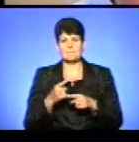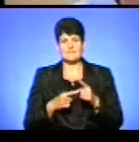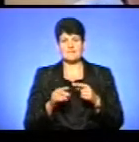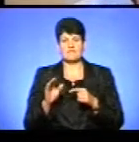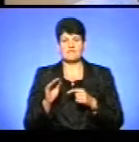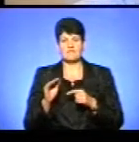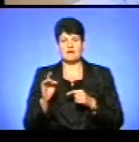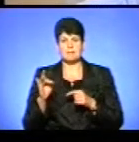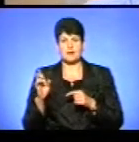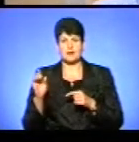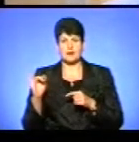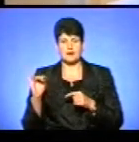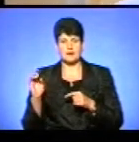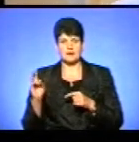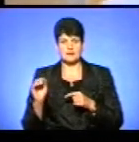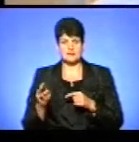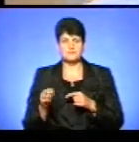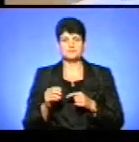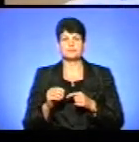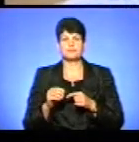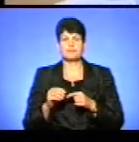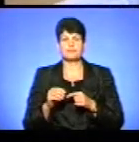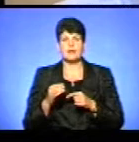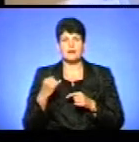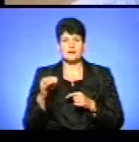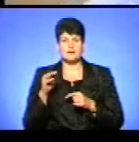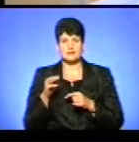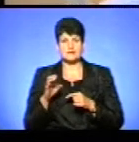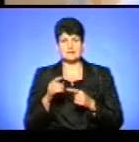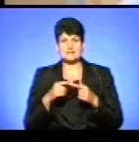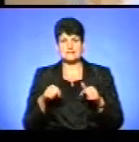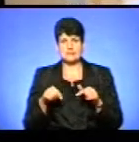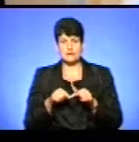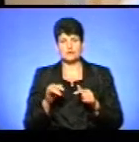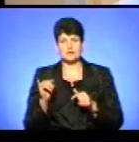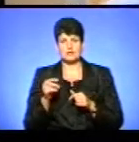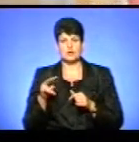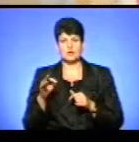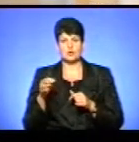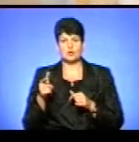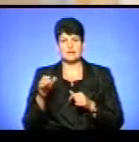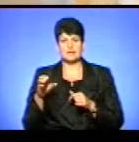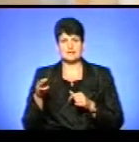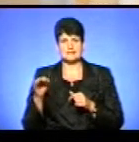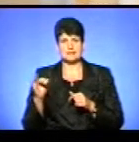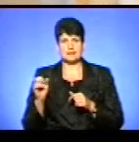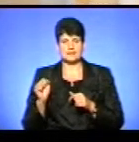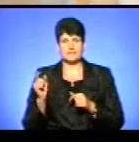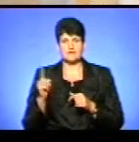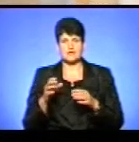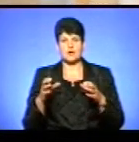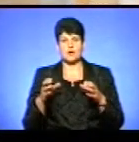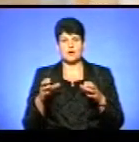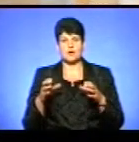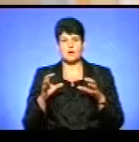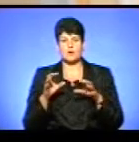або певних рівнів переробки. IT-сектор і логістика, тобто складське господарство. Ця концепція зараз буде затверджена